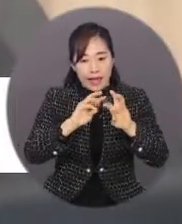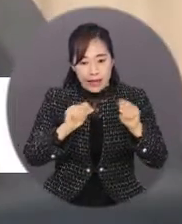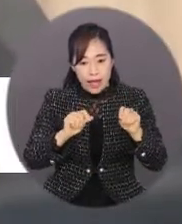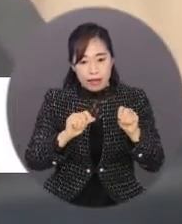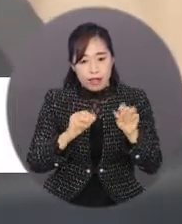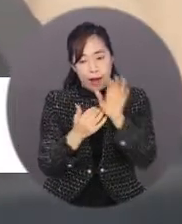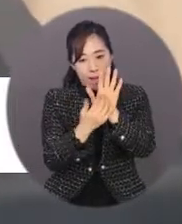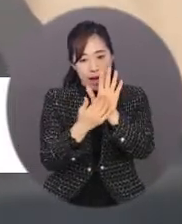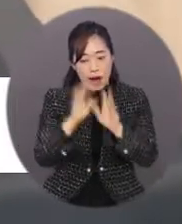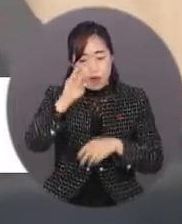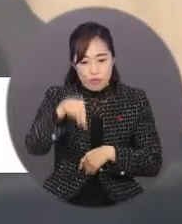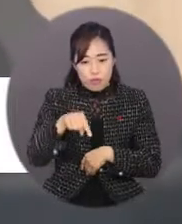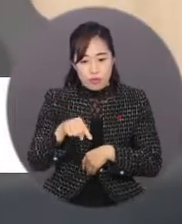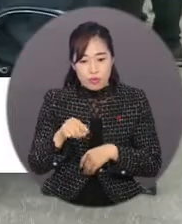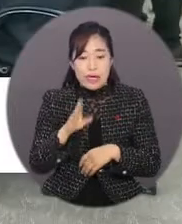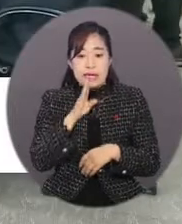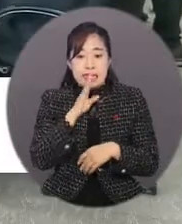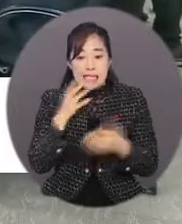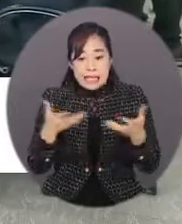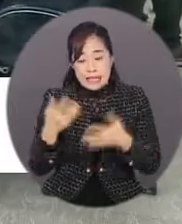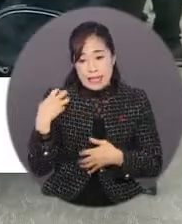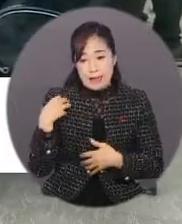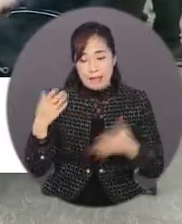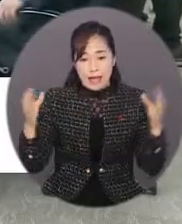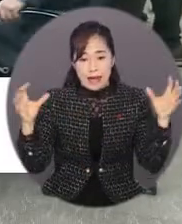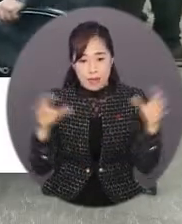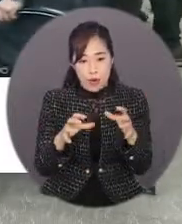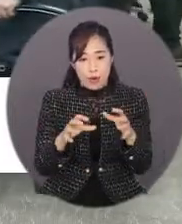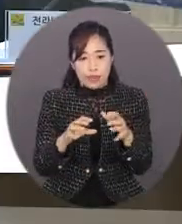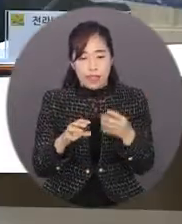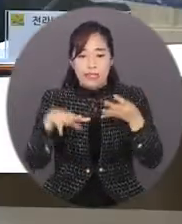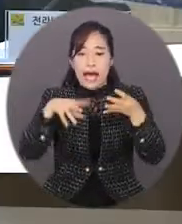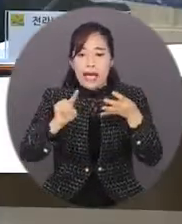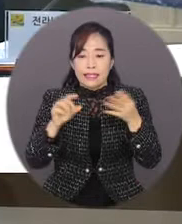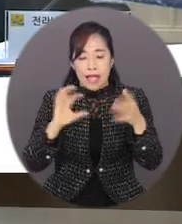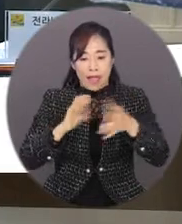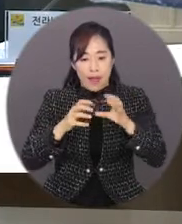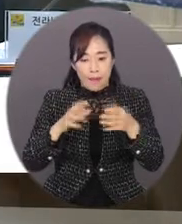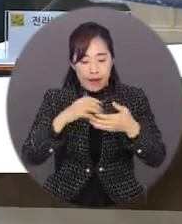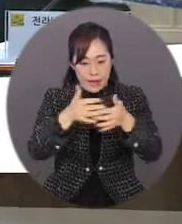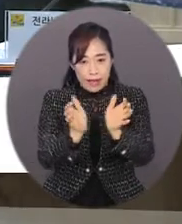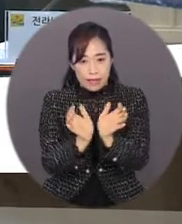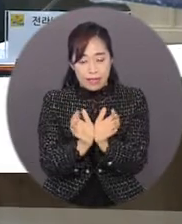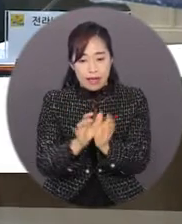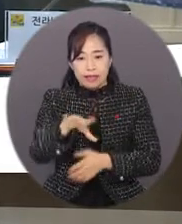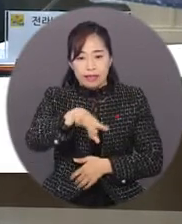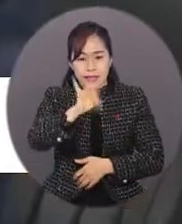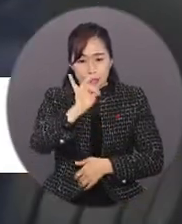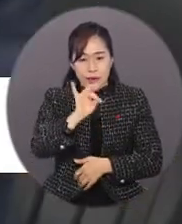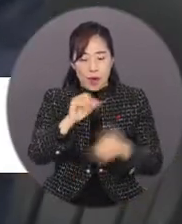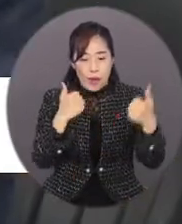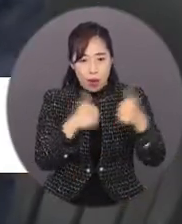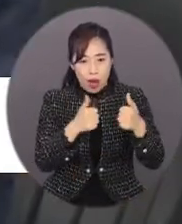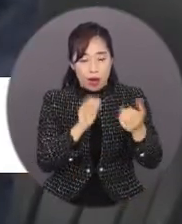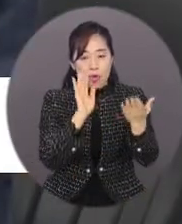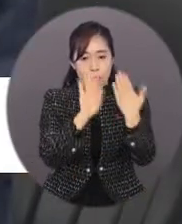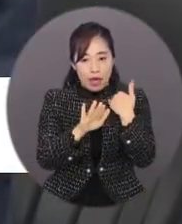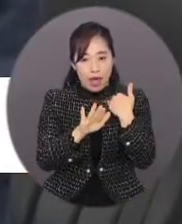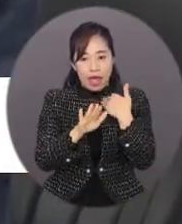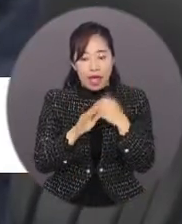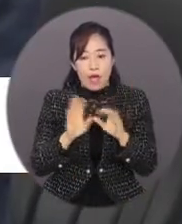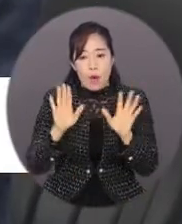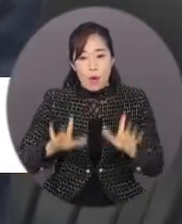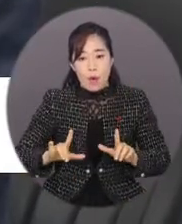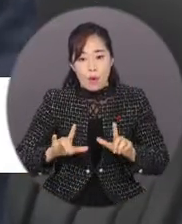광주시와 전남도의 실무자들로 구성된 4자 협의체는 지난달 23일 첫 회의를 가진 이후 당초 이달